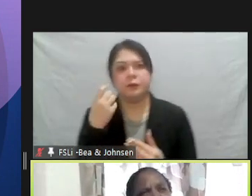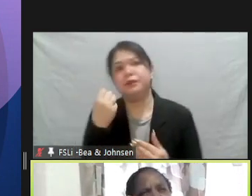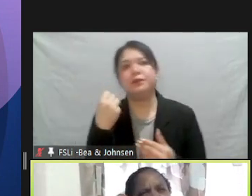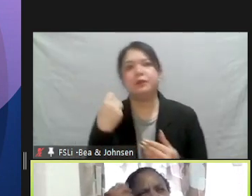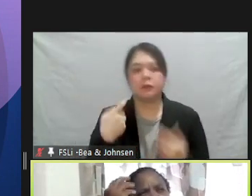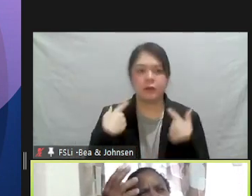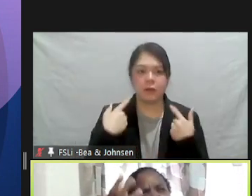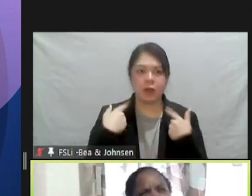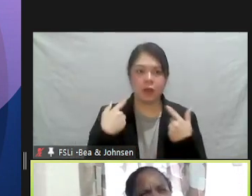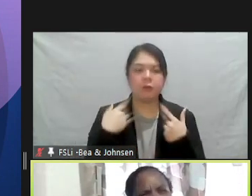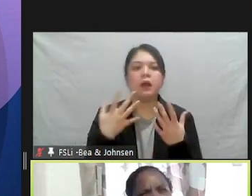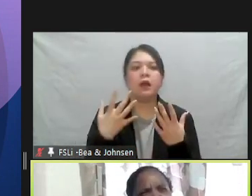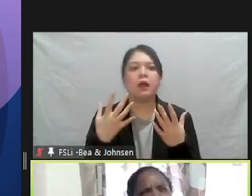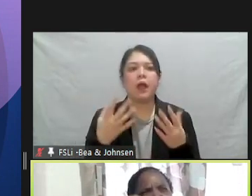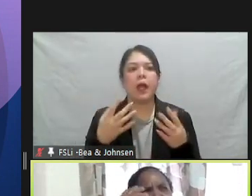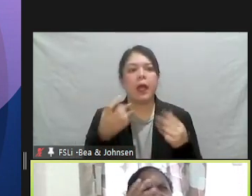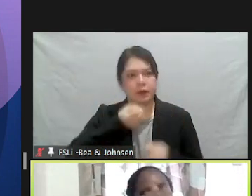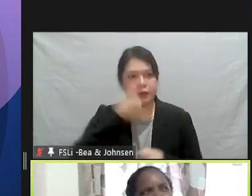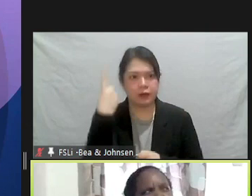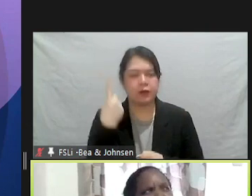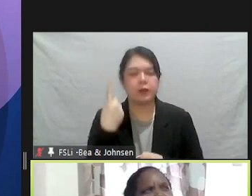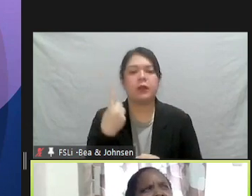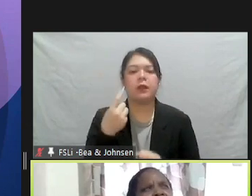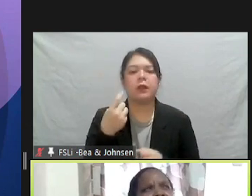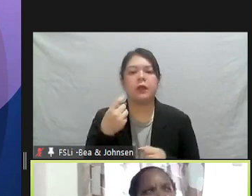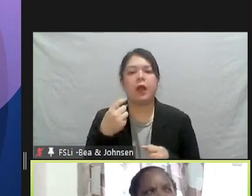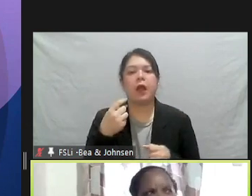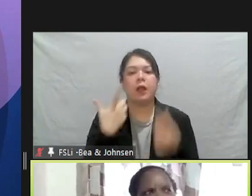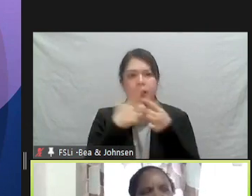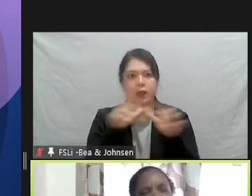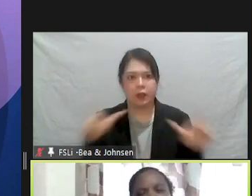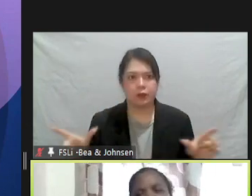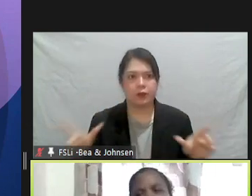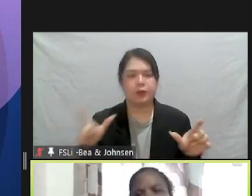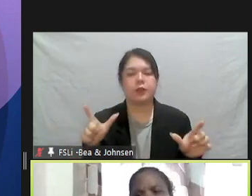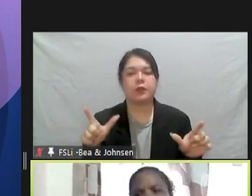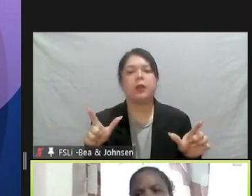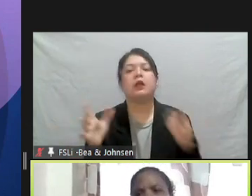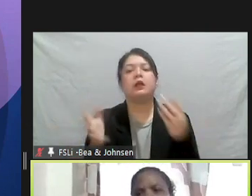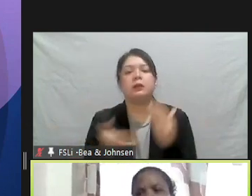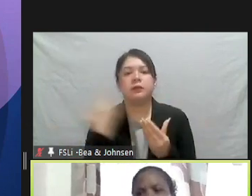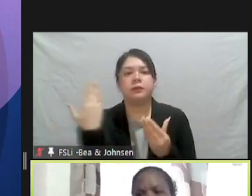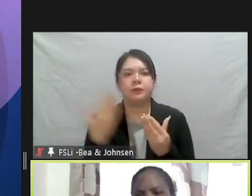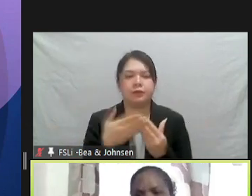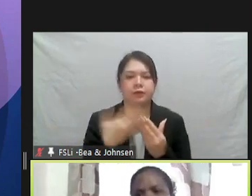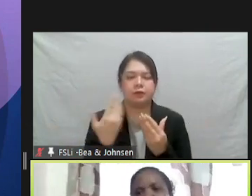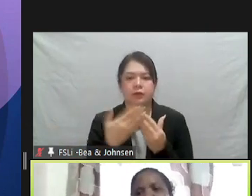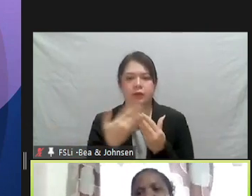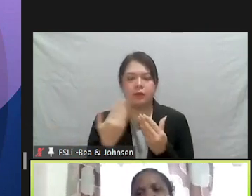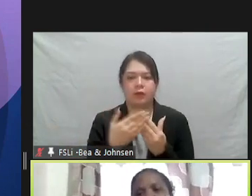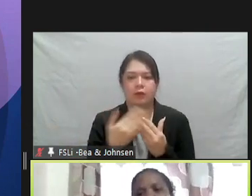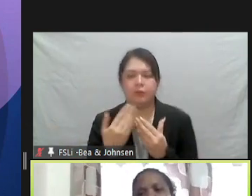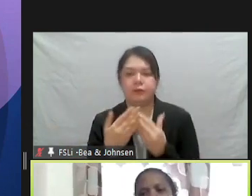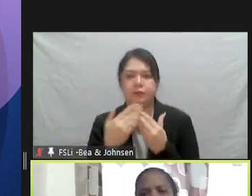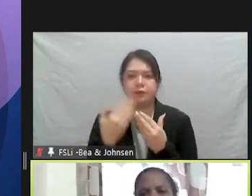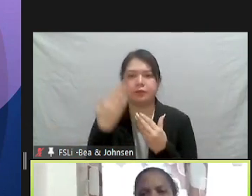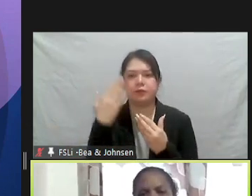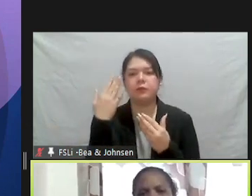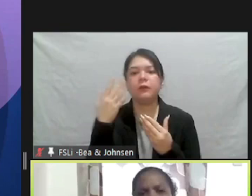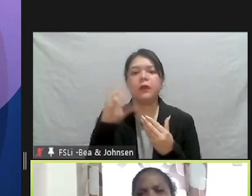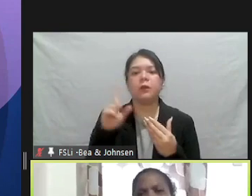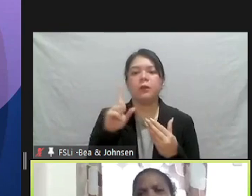mas dali nilang naiintindihan, nauunawaan, at mas madali nilang maisa sa buhay